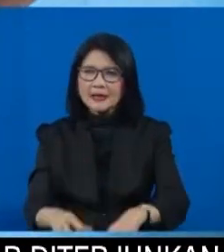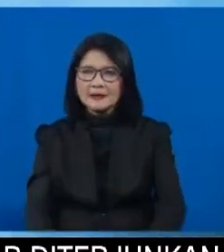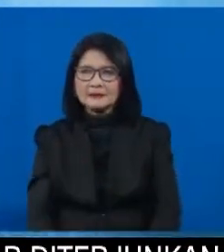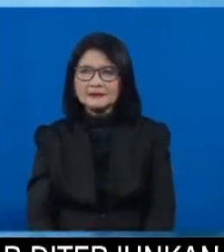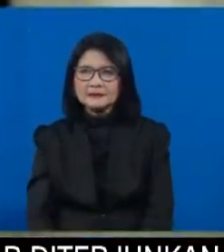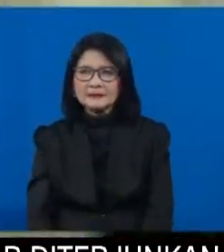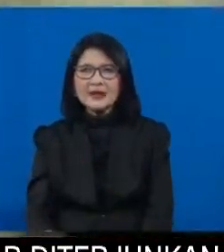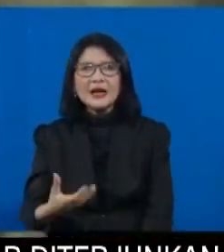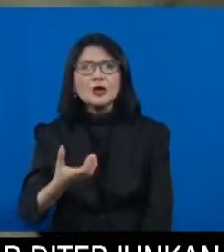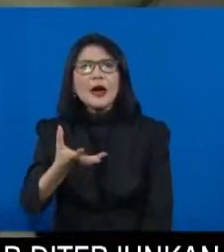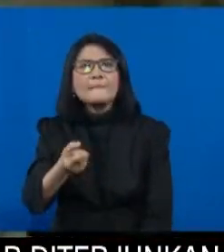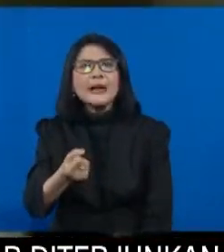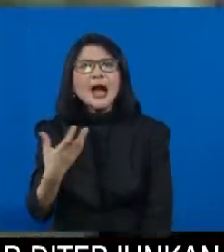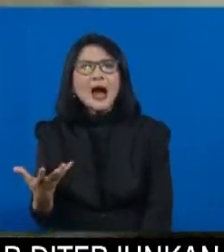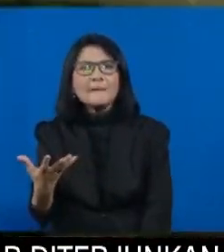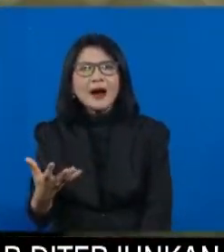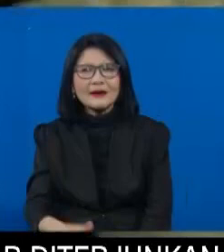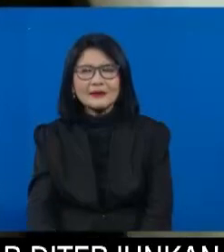pegang apanya, Pak? Ekornya dulu ya.